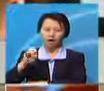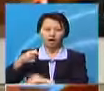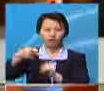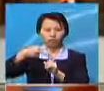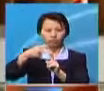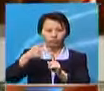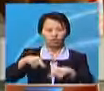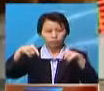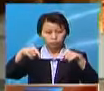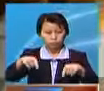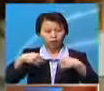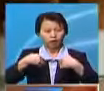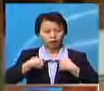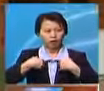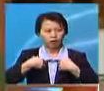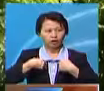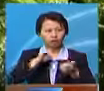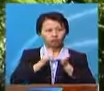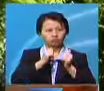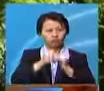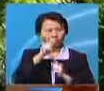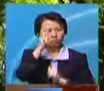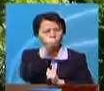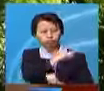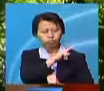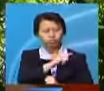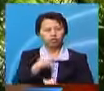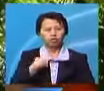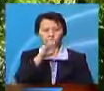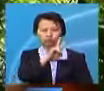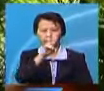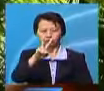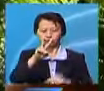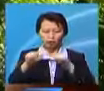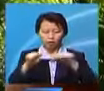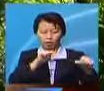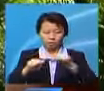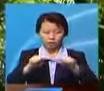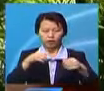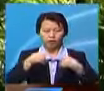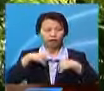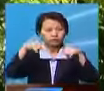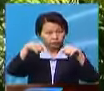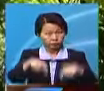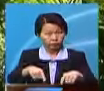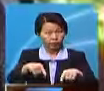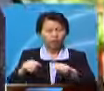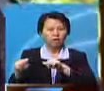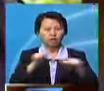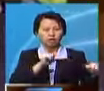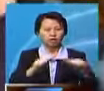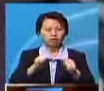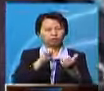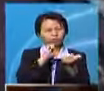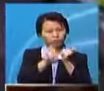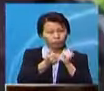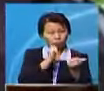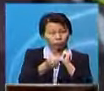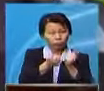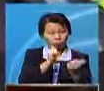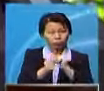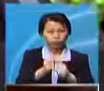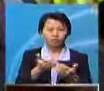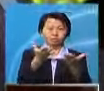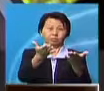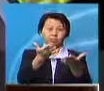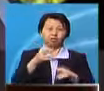sini menyajikan anda sukan ekstrim. Lebih kurang 22 aktiviti ada dekat sini, aktiviti ekstrim sport.